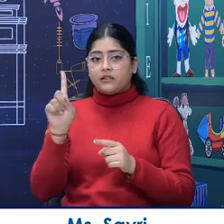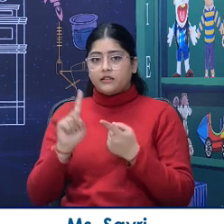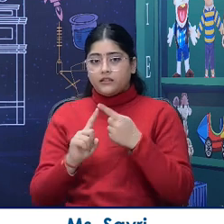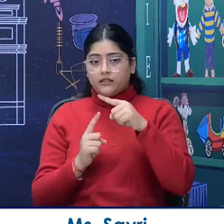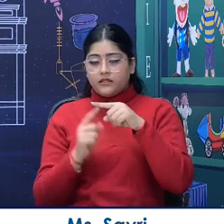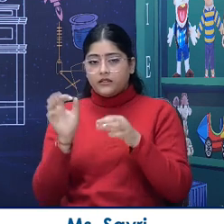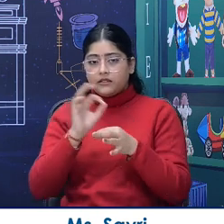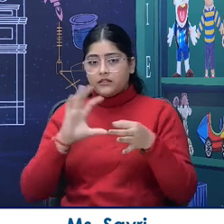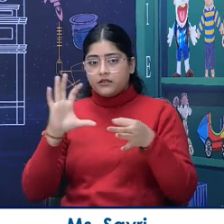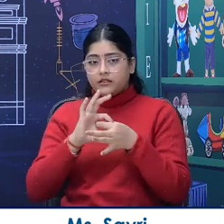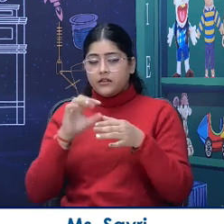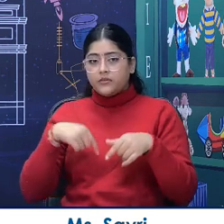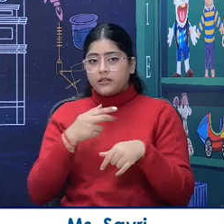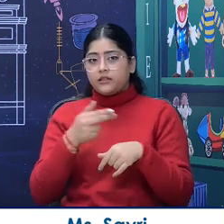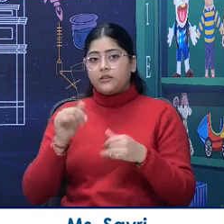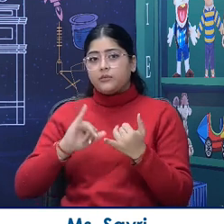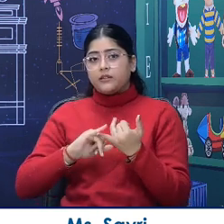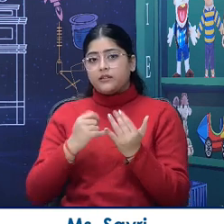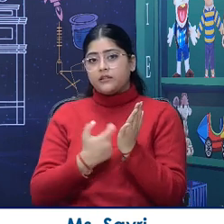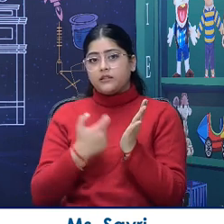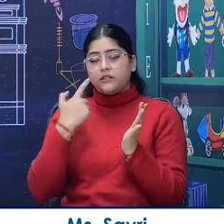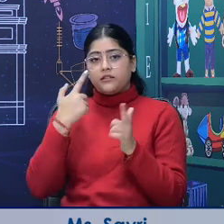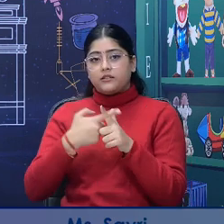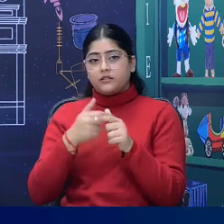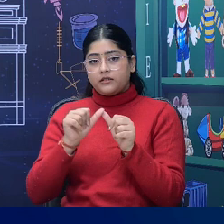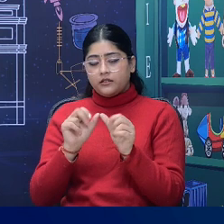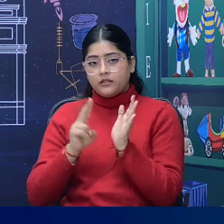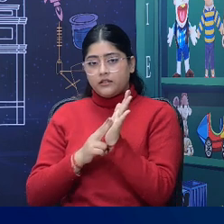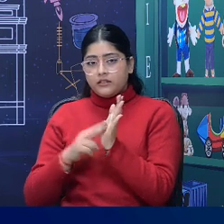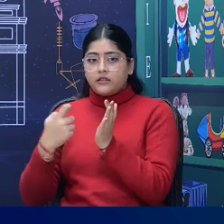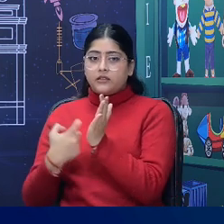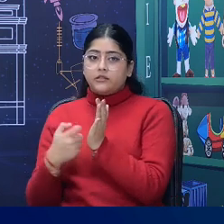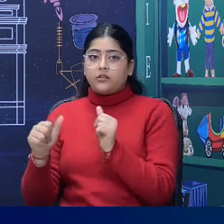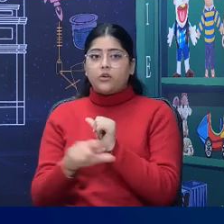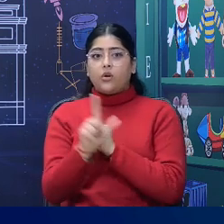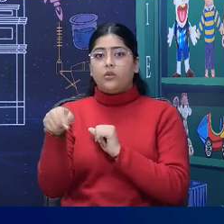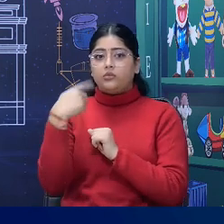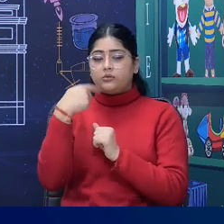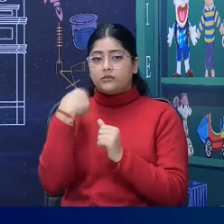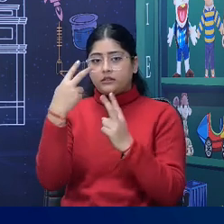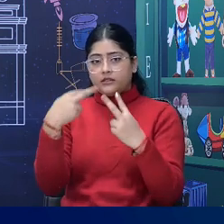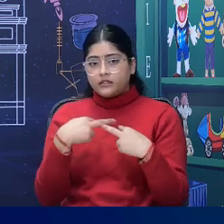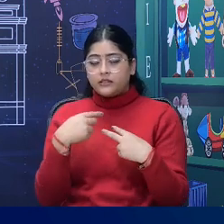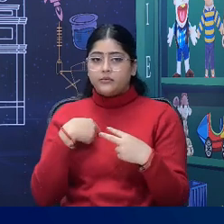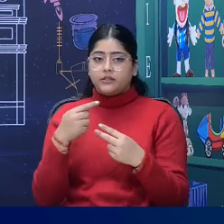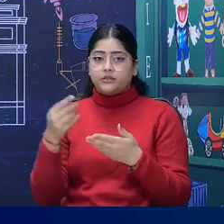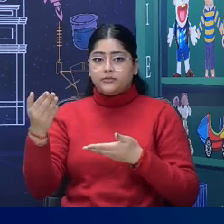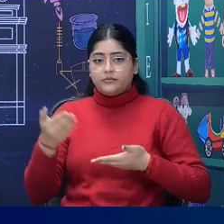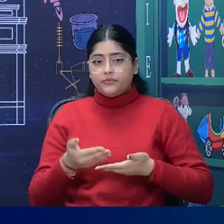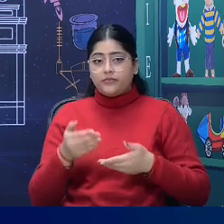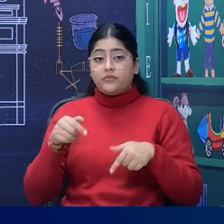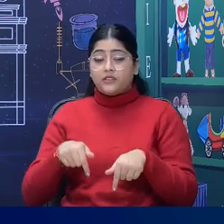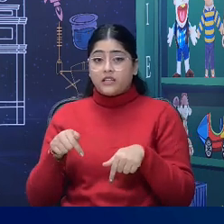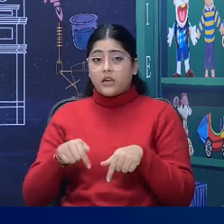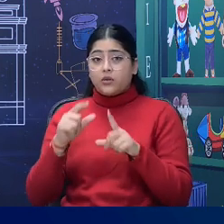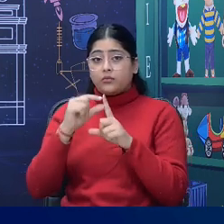इंटरेक्ट सेशन में मैं सृजन राजपूत अपने सभी दर्शकों का स्वागत करती हूं आइए इस समावेशी कक्षा के जरिए अपने समझ के दायरे